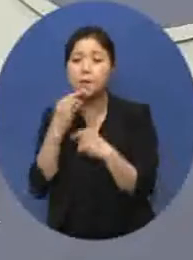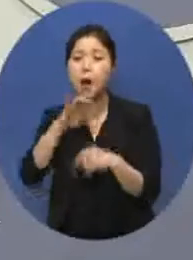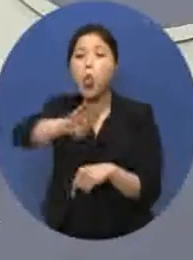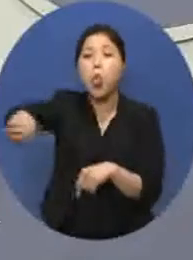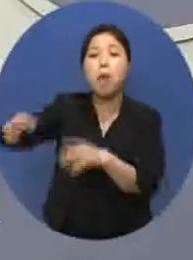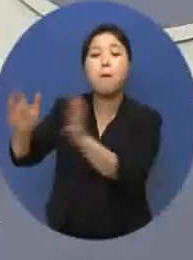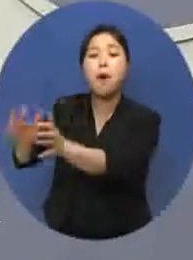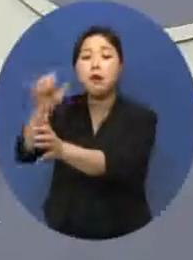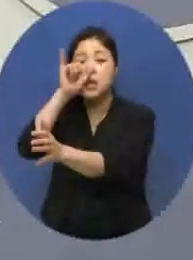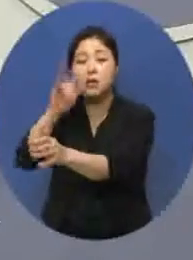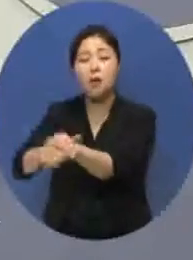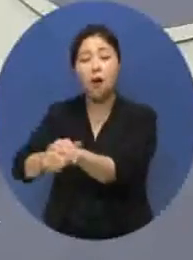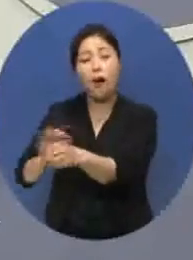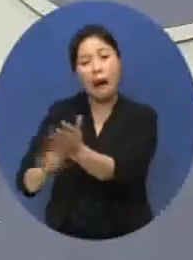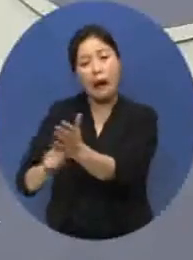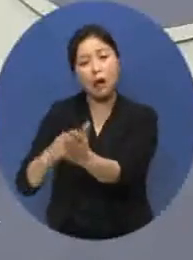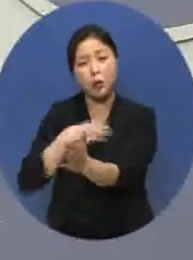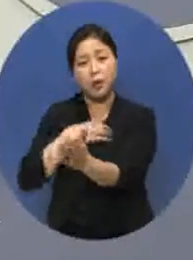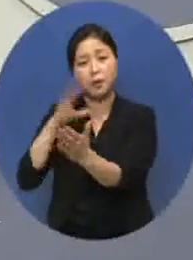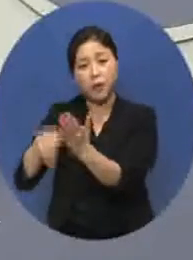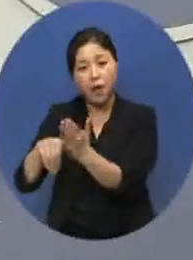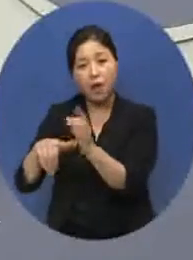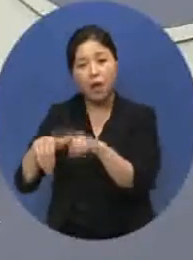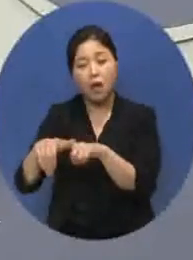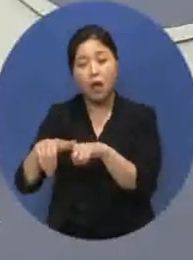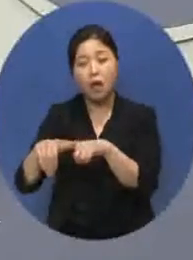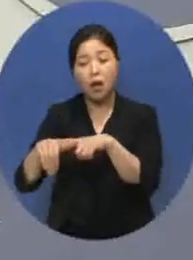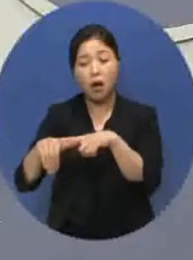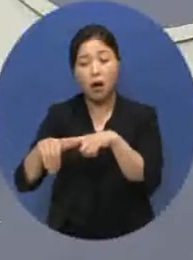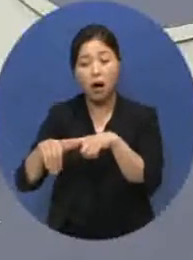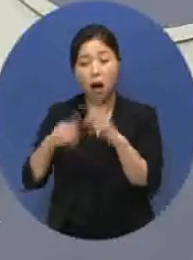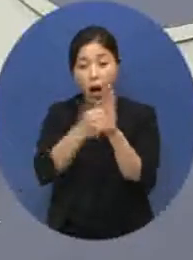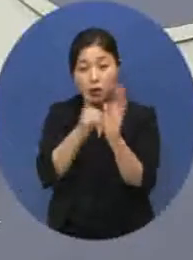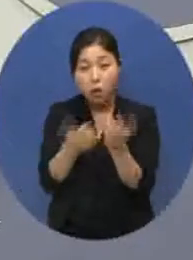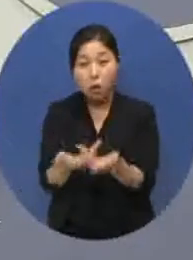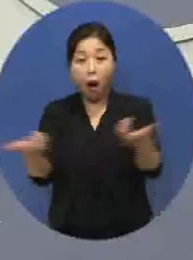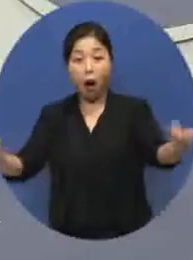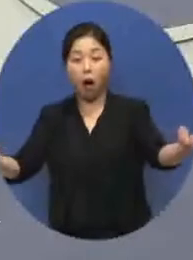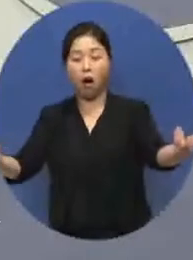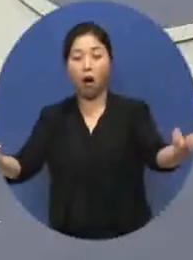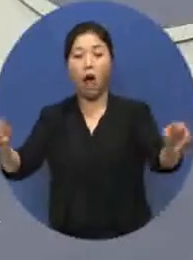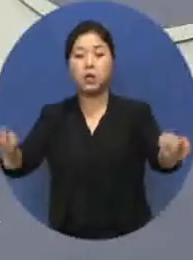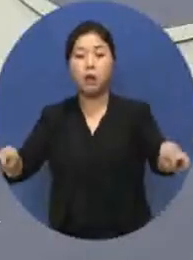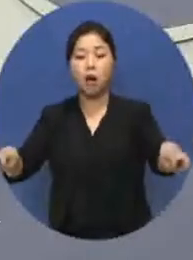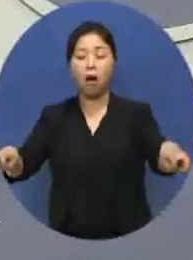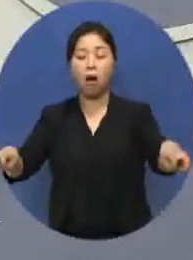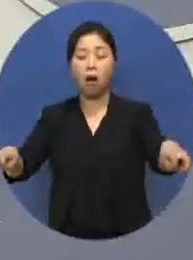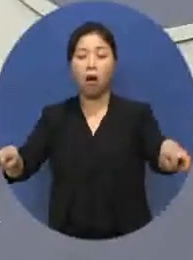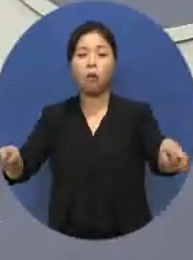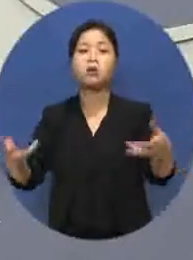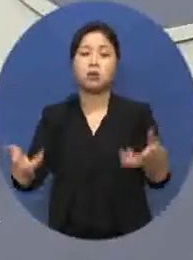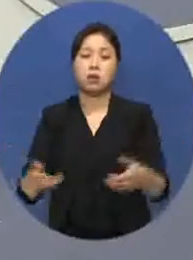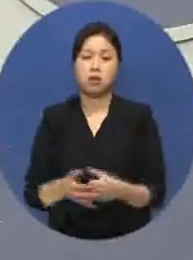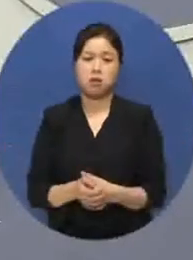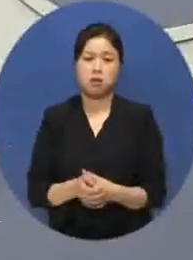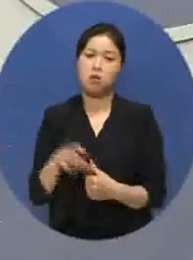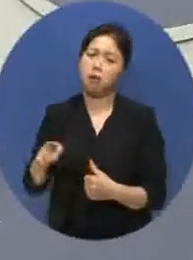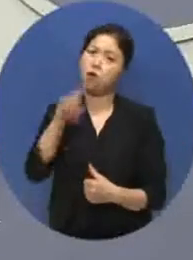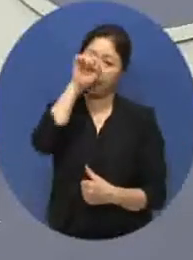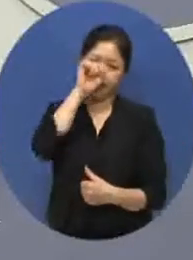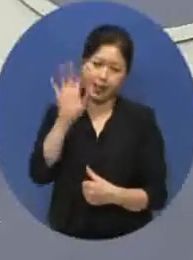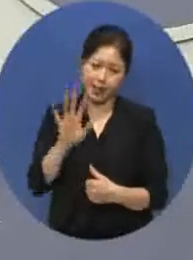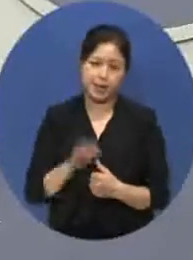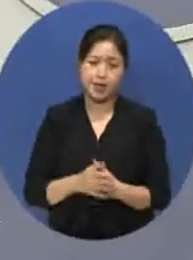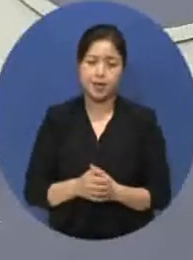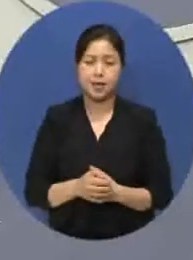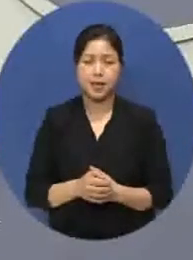뭐 비상 뭐 급한 상황 생기면 보호자부도 떨어져 있는 현지 신적인데 그 대안은 저건 저래서는 안 된다는 걸